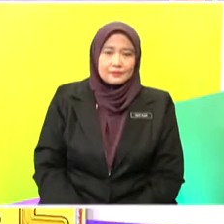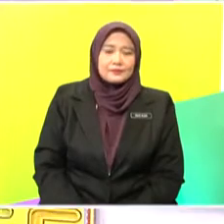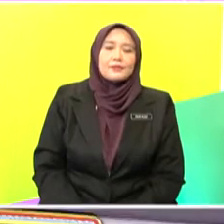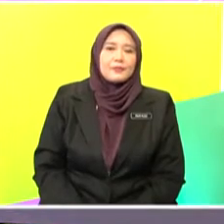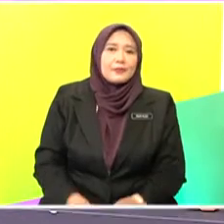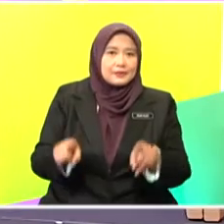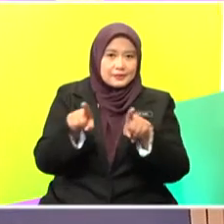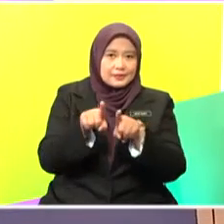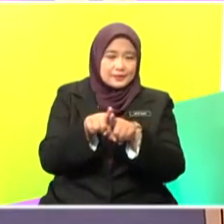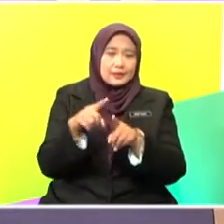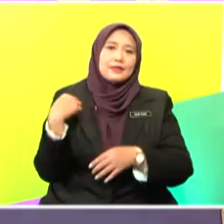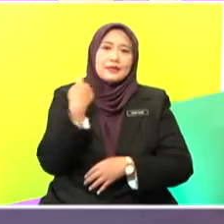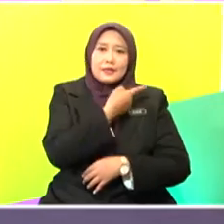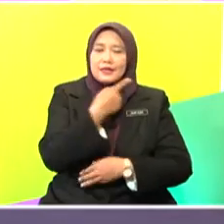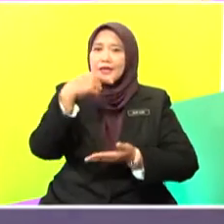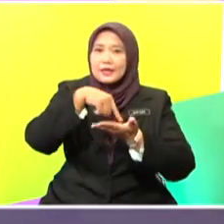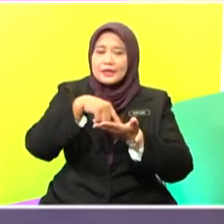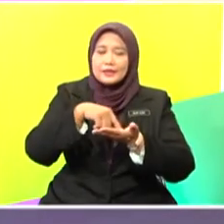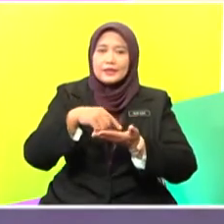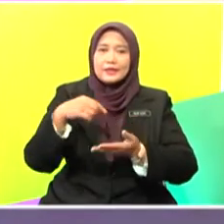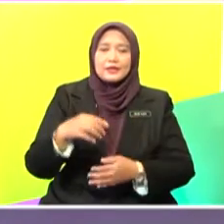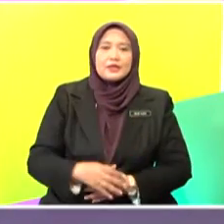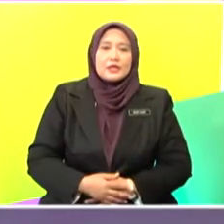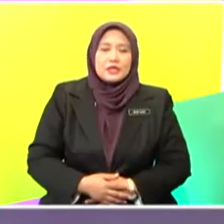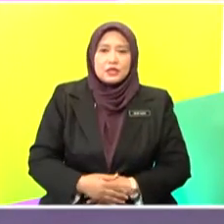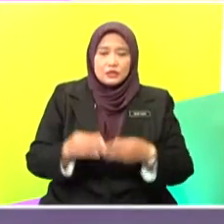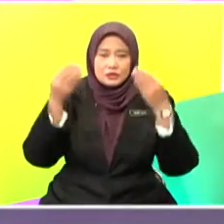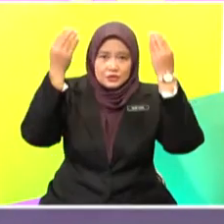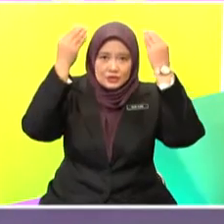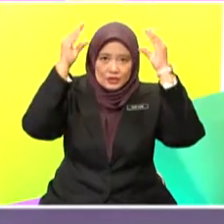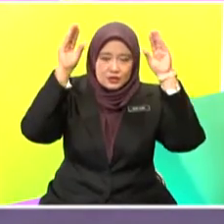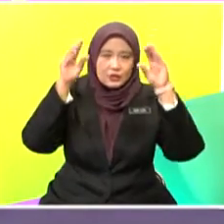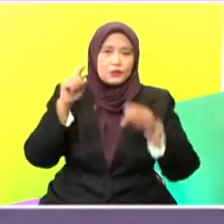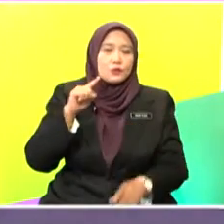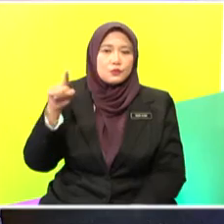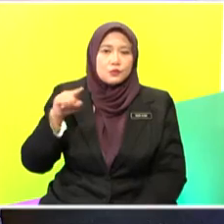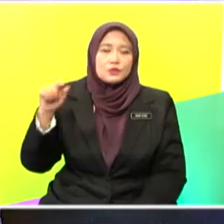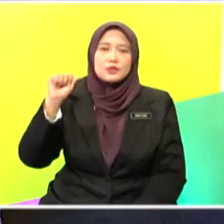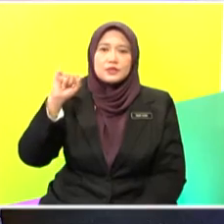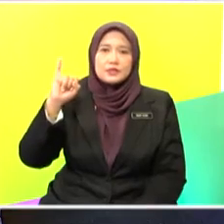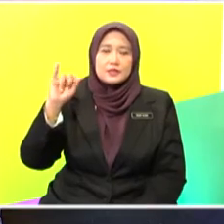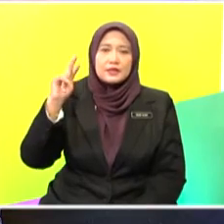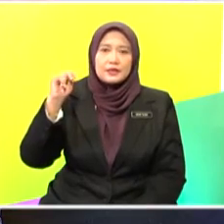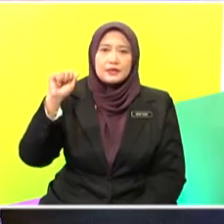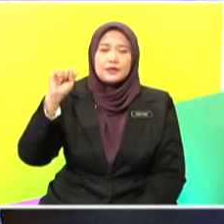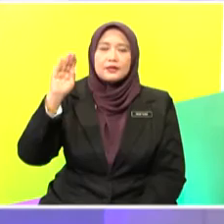Bersama dengan kita hari ini iaitu Cikgu Zainab Abu Bakar. Assalamualaikum Cikgu.